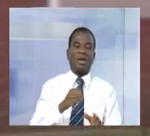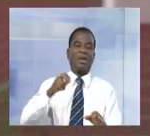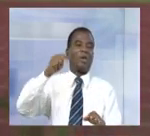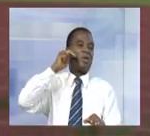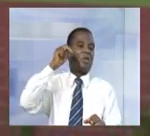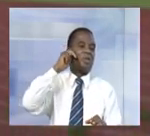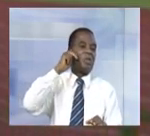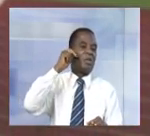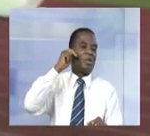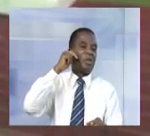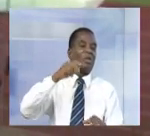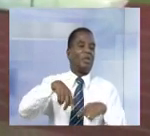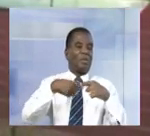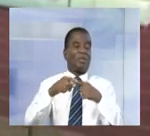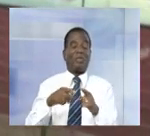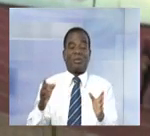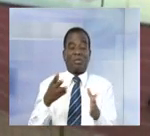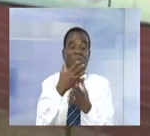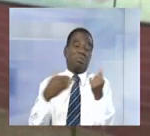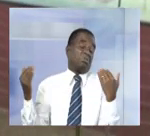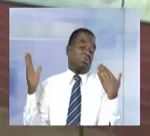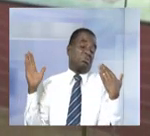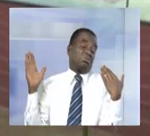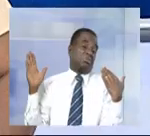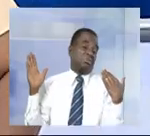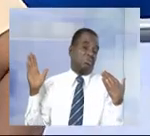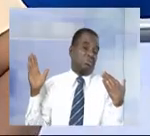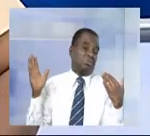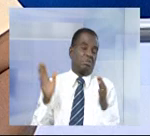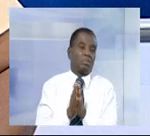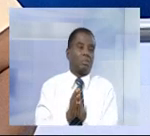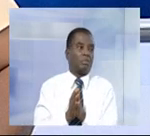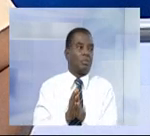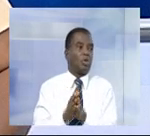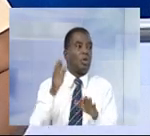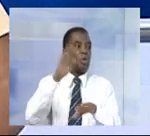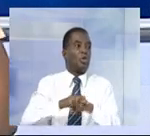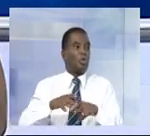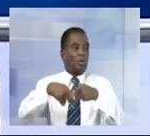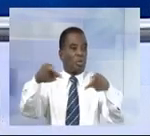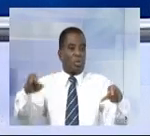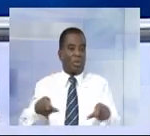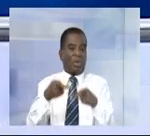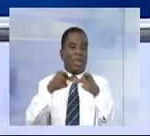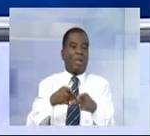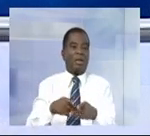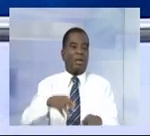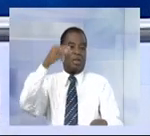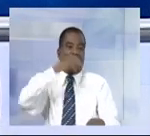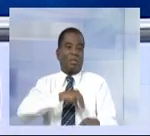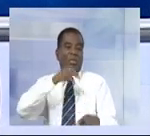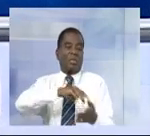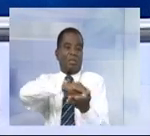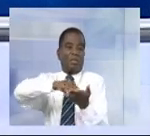Nigeria, tenant du titre, vont briller par leur absence. Et sur place en Guinée équatoriale, des médecins